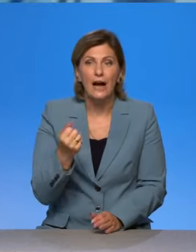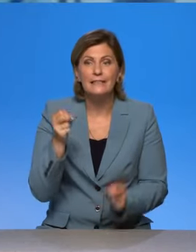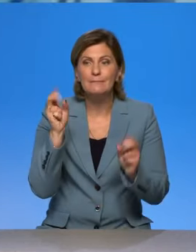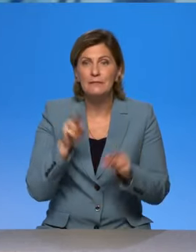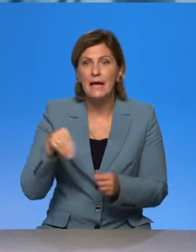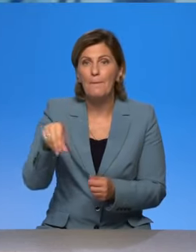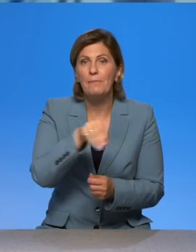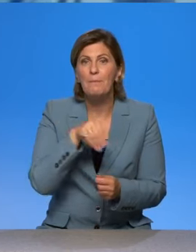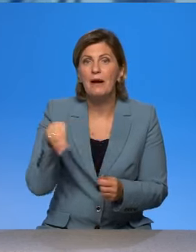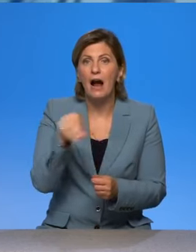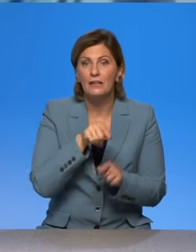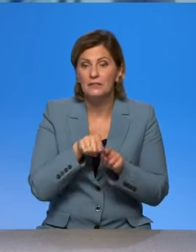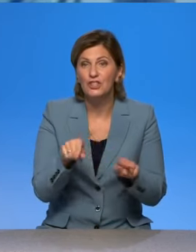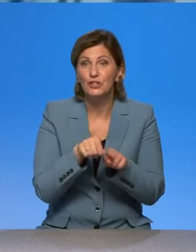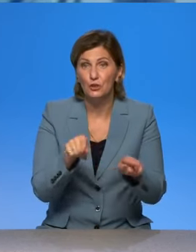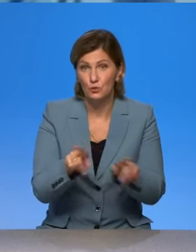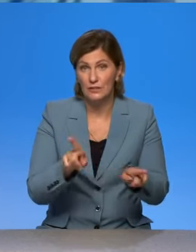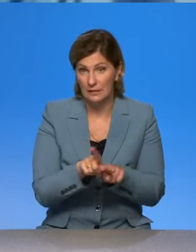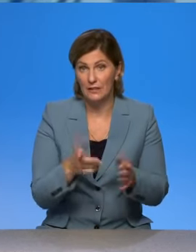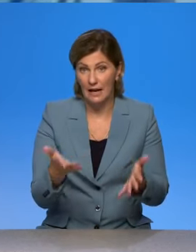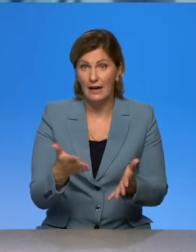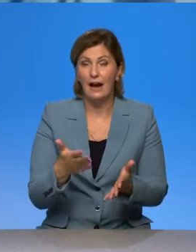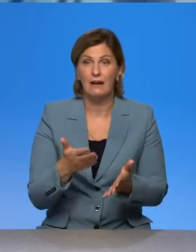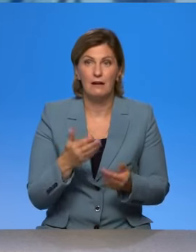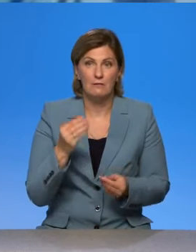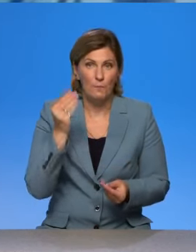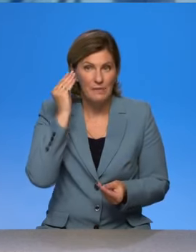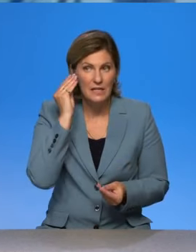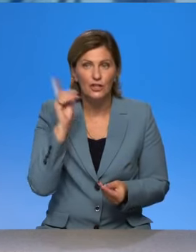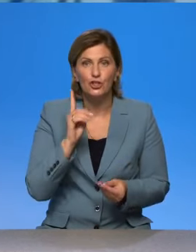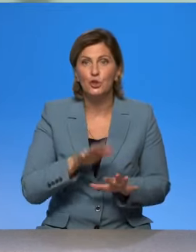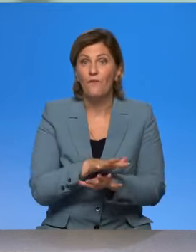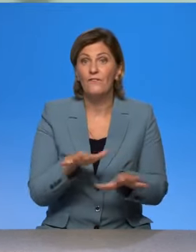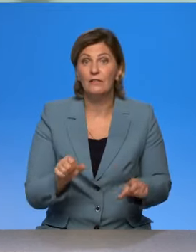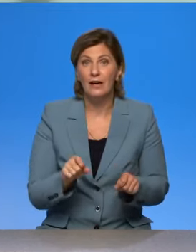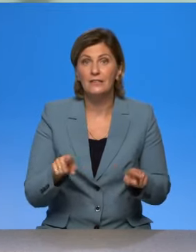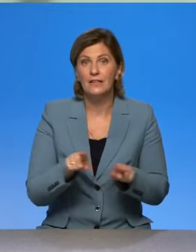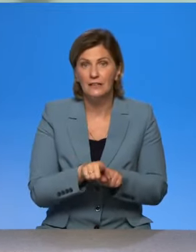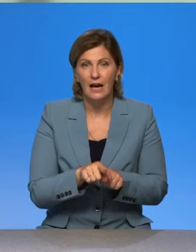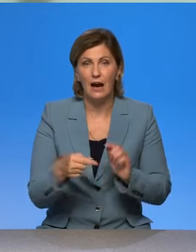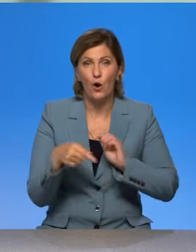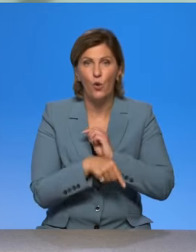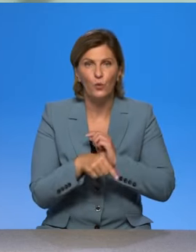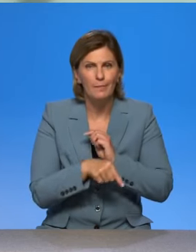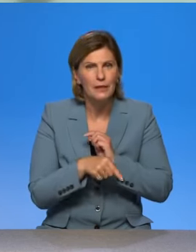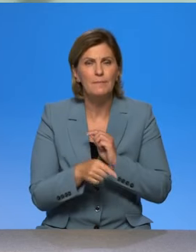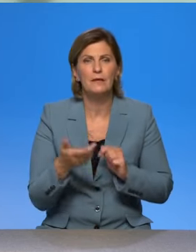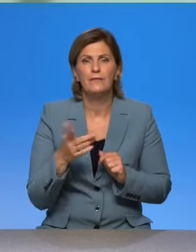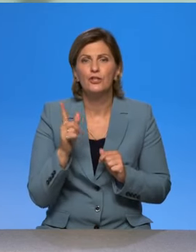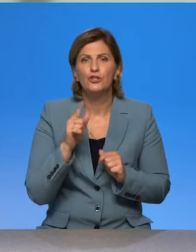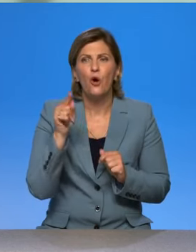пропагандируется даже такая позиция, что да, власть, она там коррумпированная, власть, она, условно говоря, на